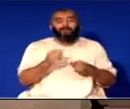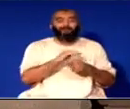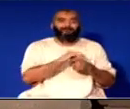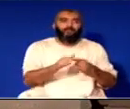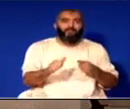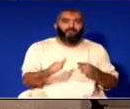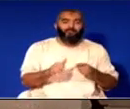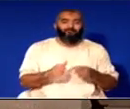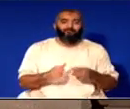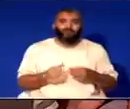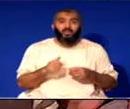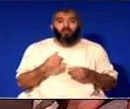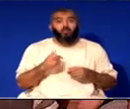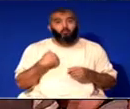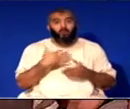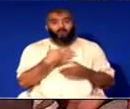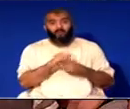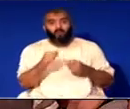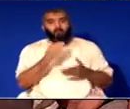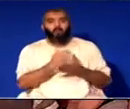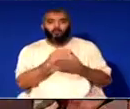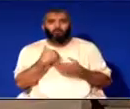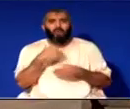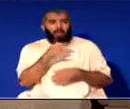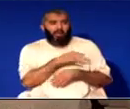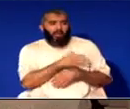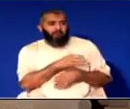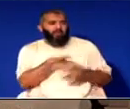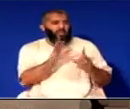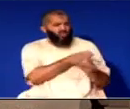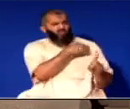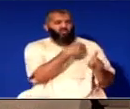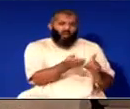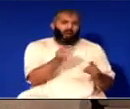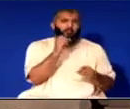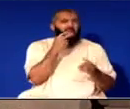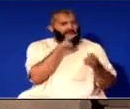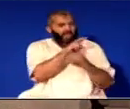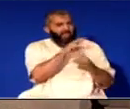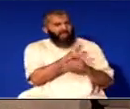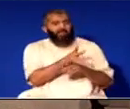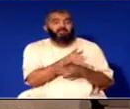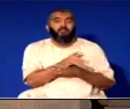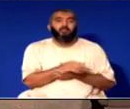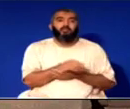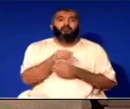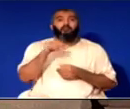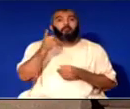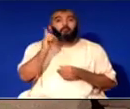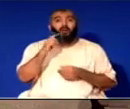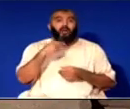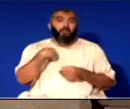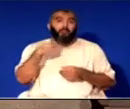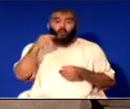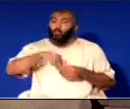وهي تقول انا كنت خايفه الضرب والاهانه والشتائم وما الى ذلك. تقول لك وفعلا يعني حلفت وهكذا